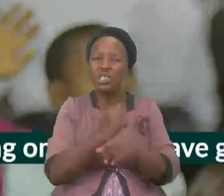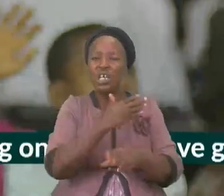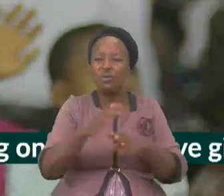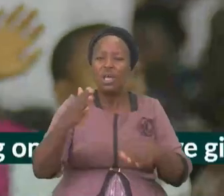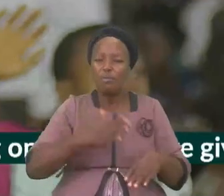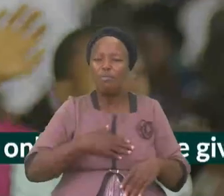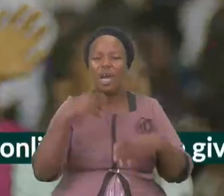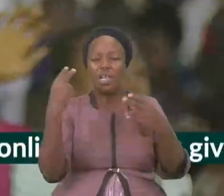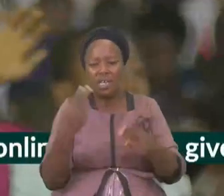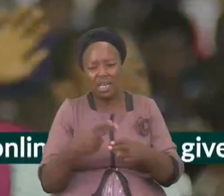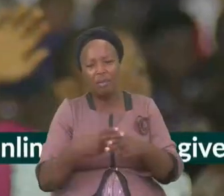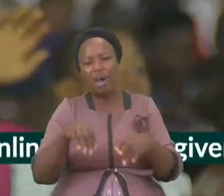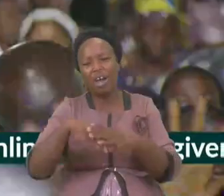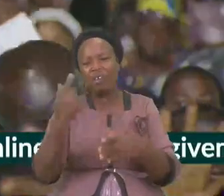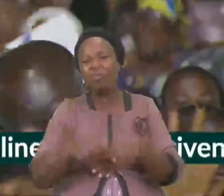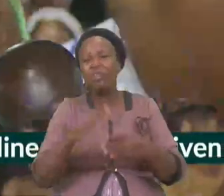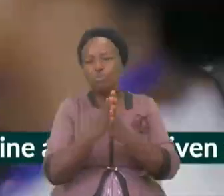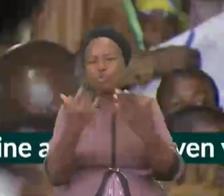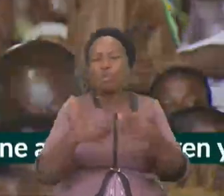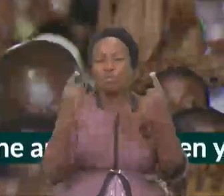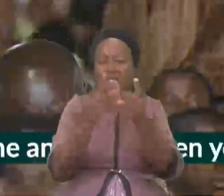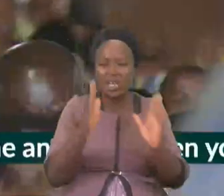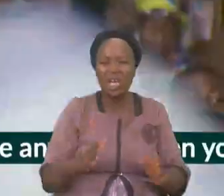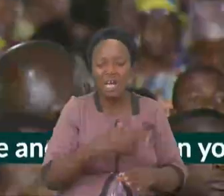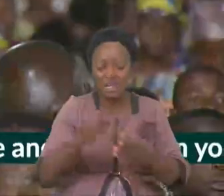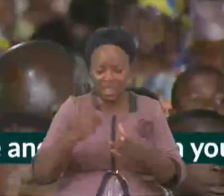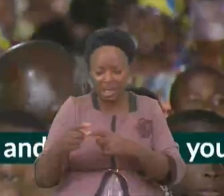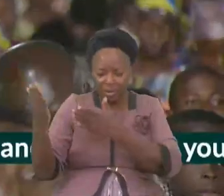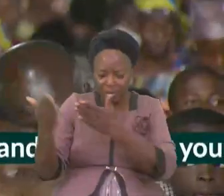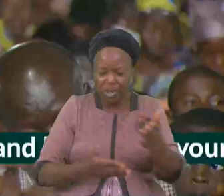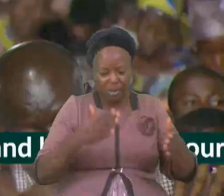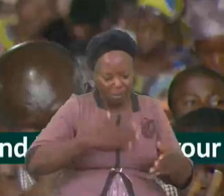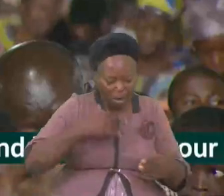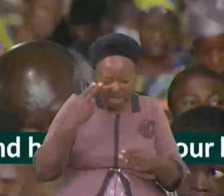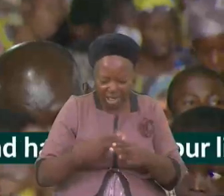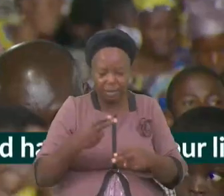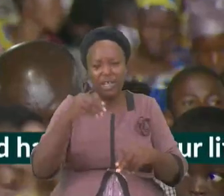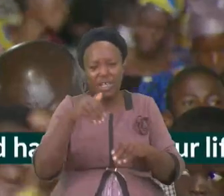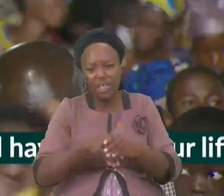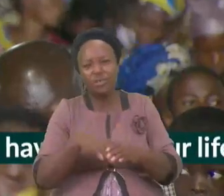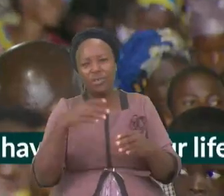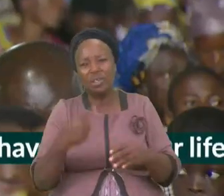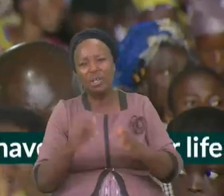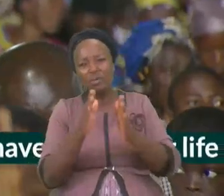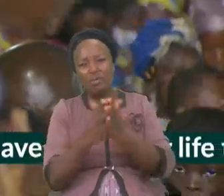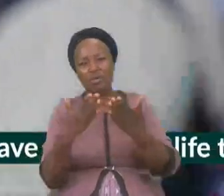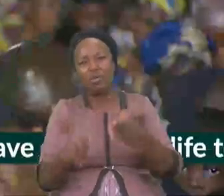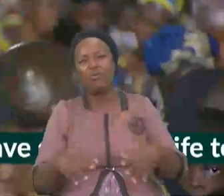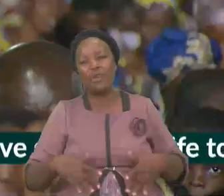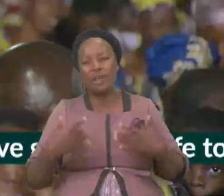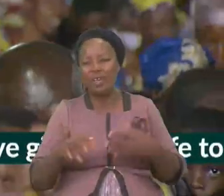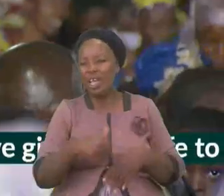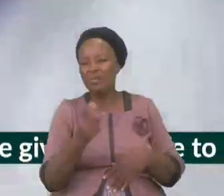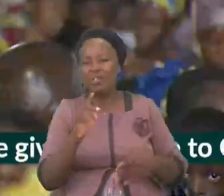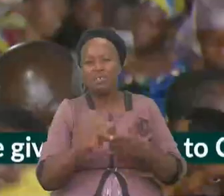Je veux que Jésus efface mon nom du livre des criminels et écrive mon nom dans le livre de